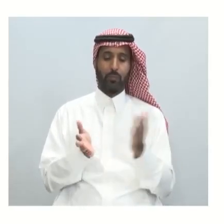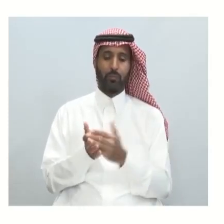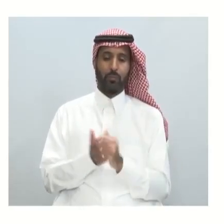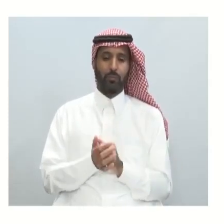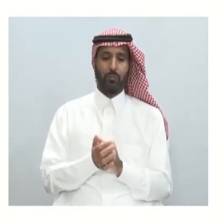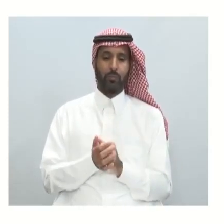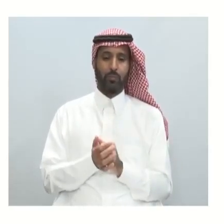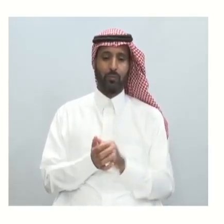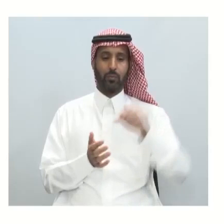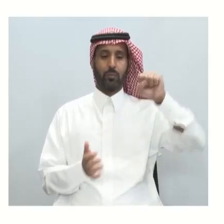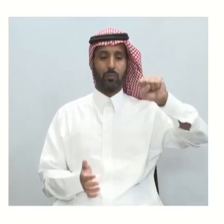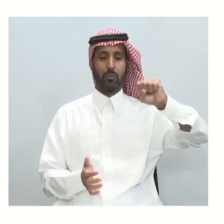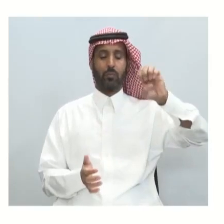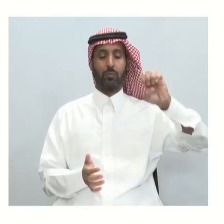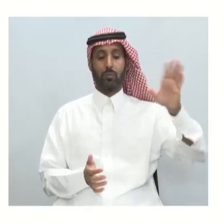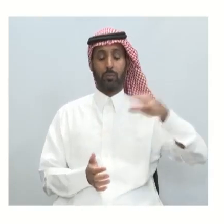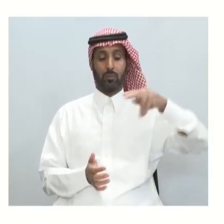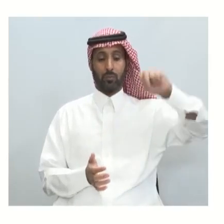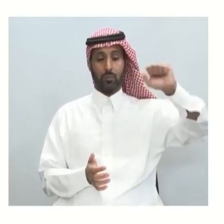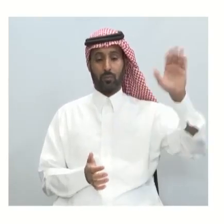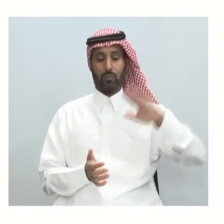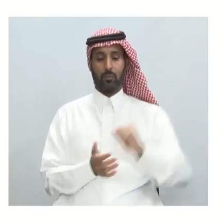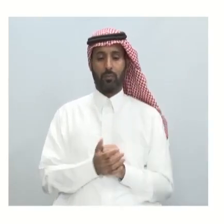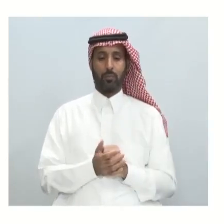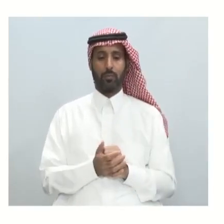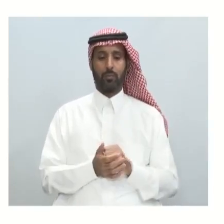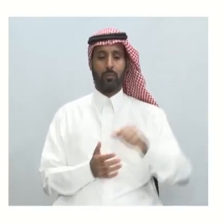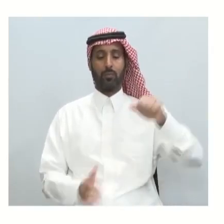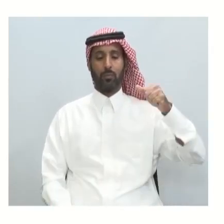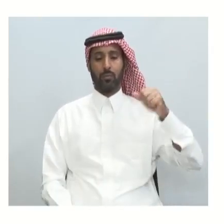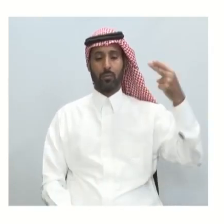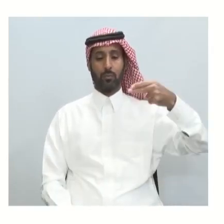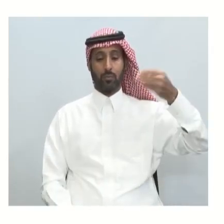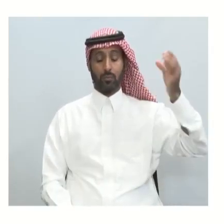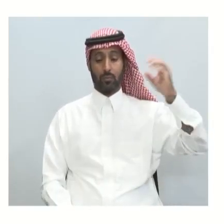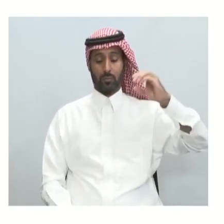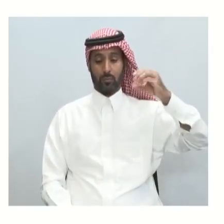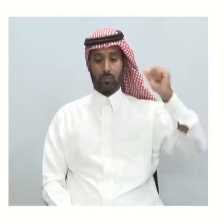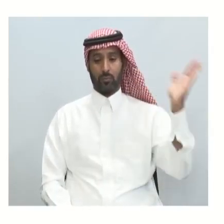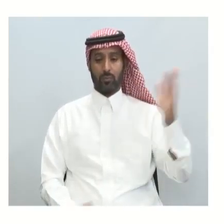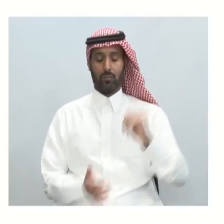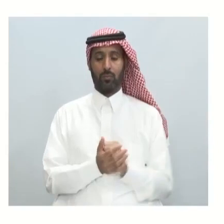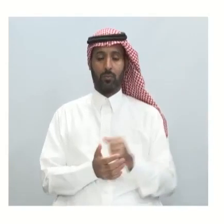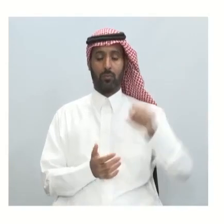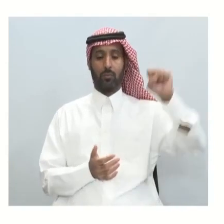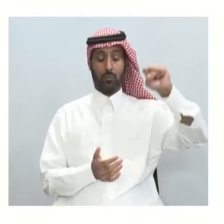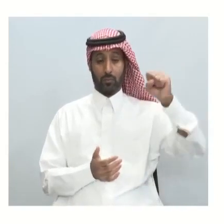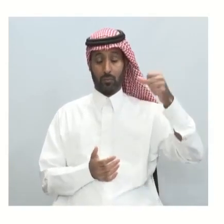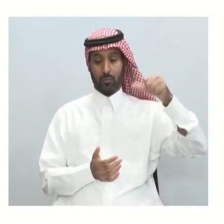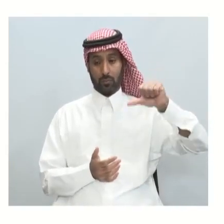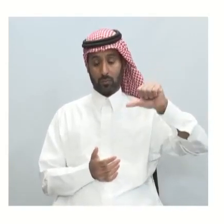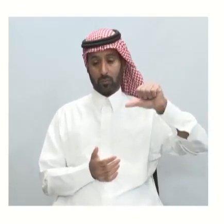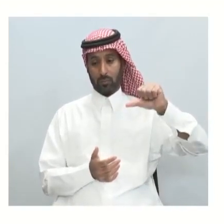الكربون والهيدروجين غالبا تساهميه الصوديوم والكبريت ايونيه لان هنا فرق